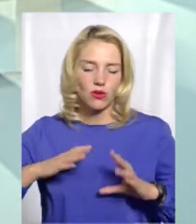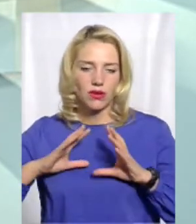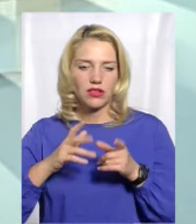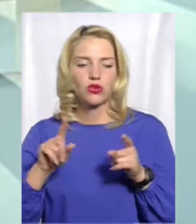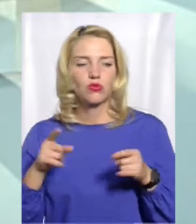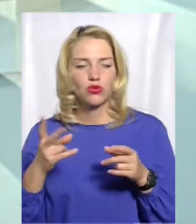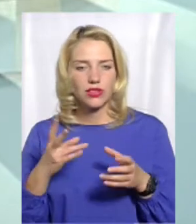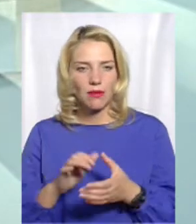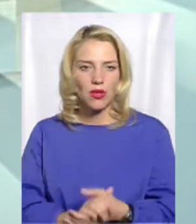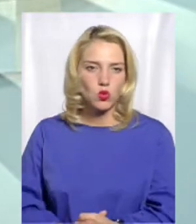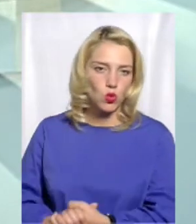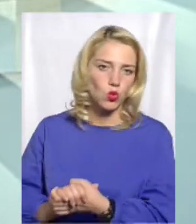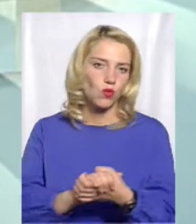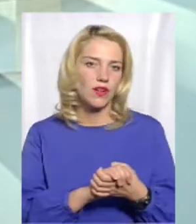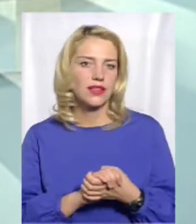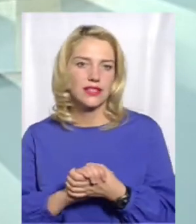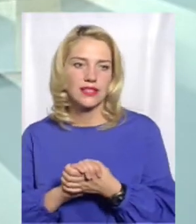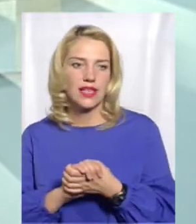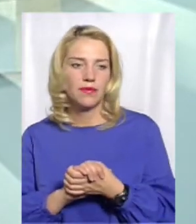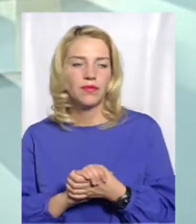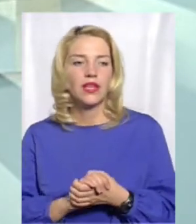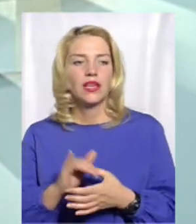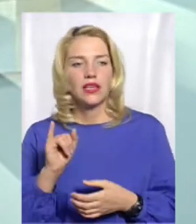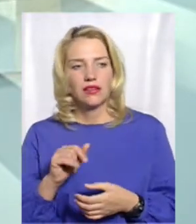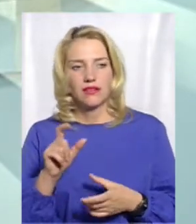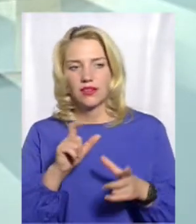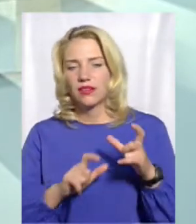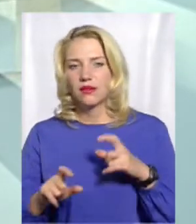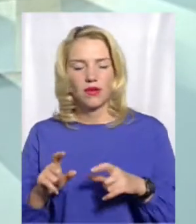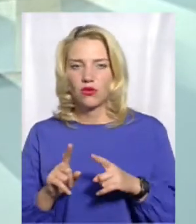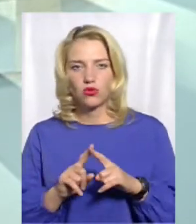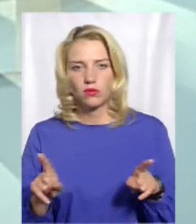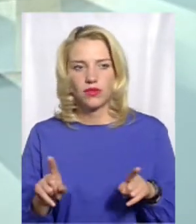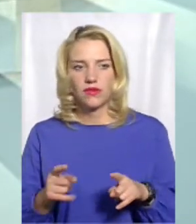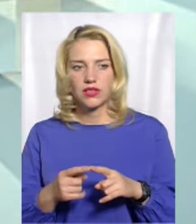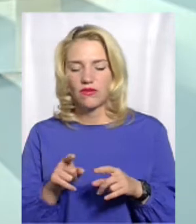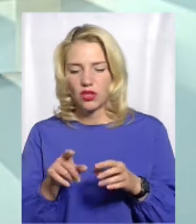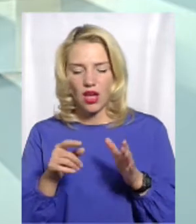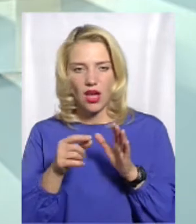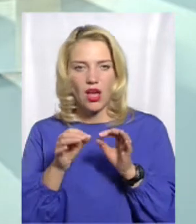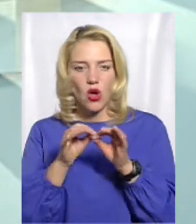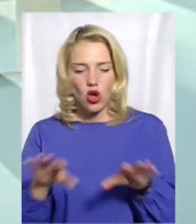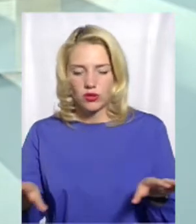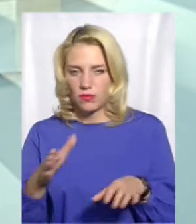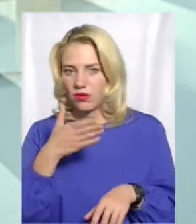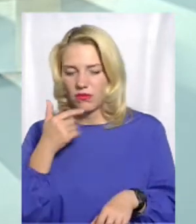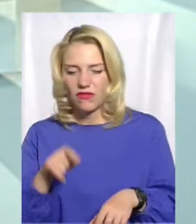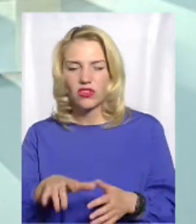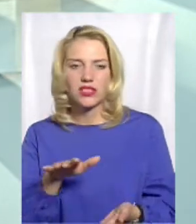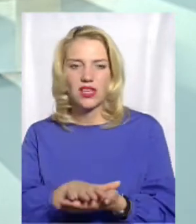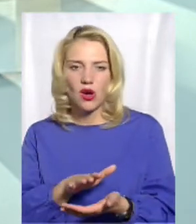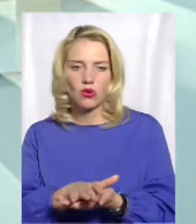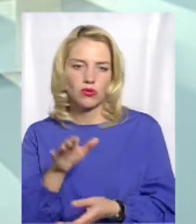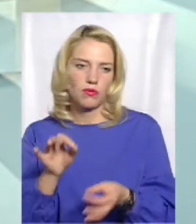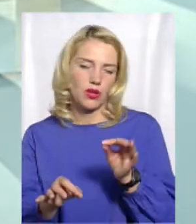все-таки потрібно, особливо хімію. Вона не розкладається. Не розкладається, вона забруднює